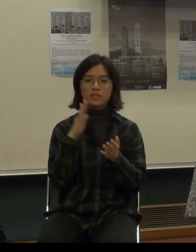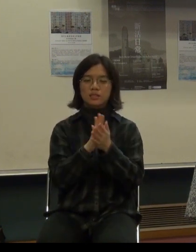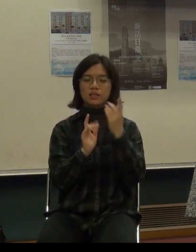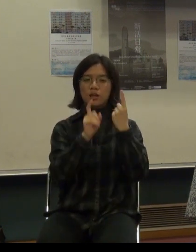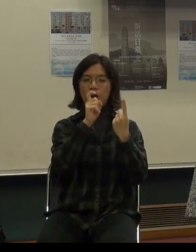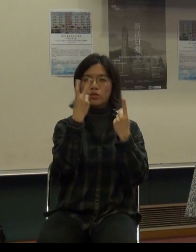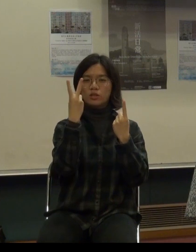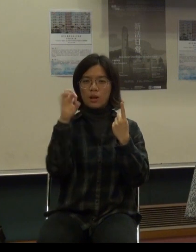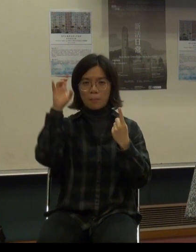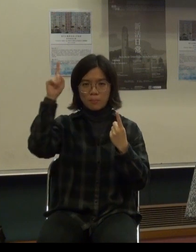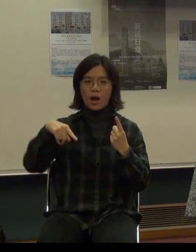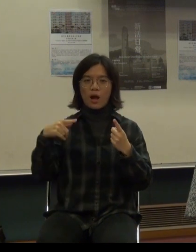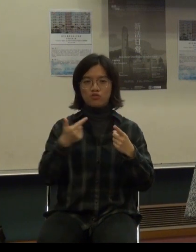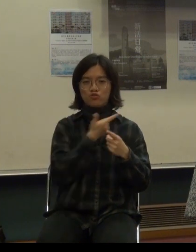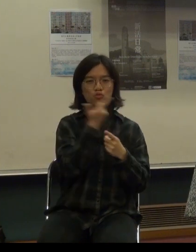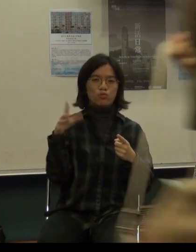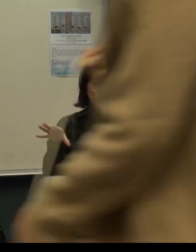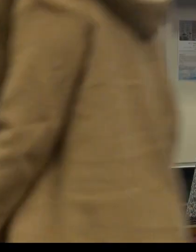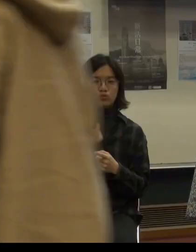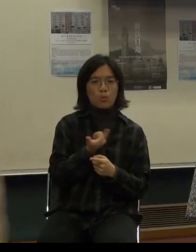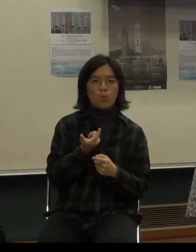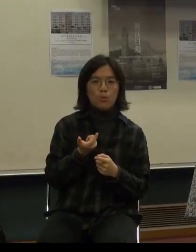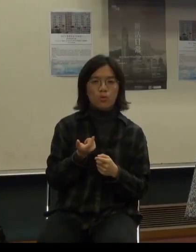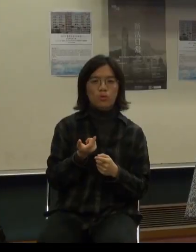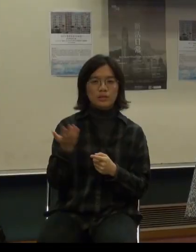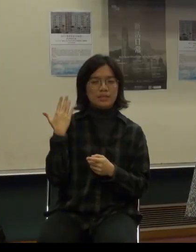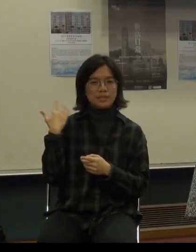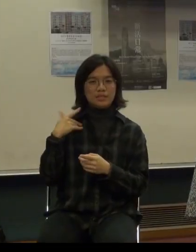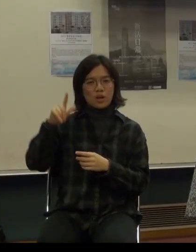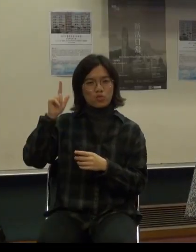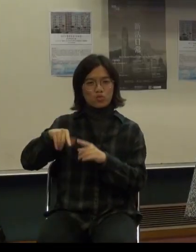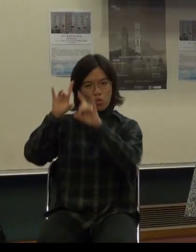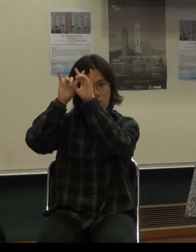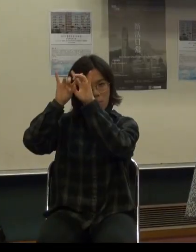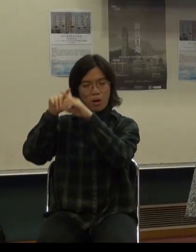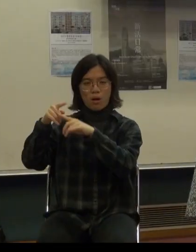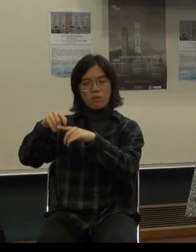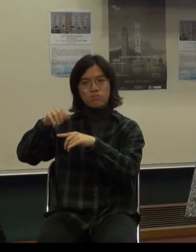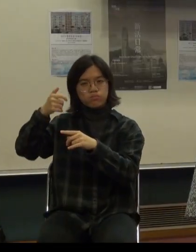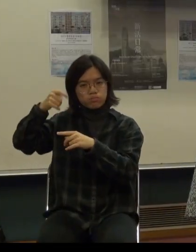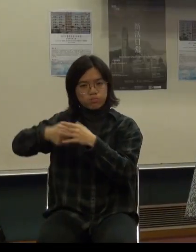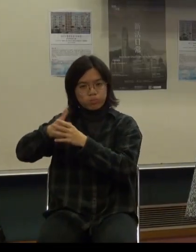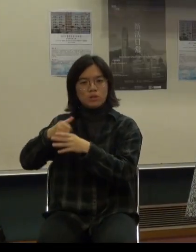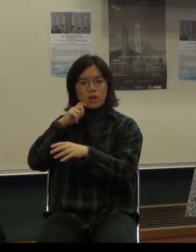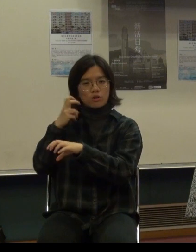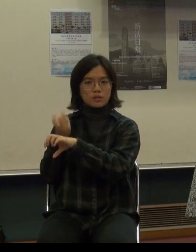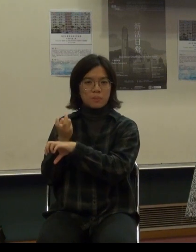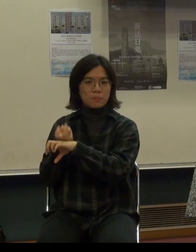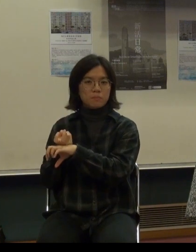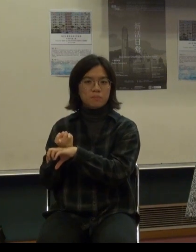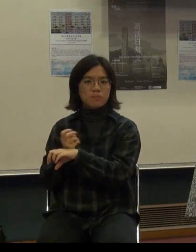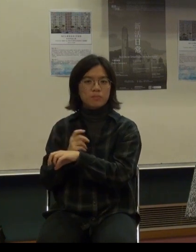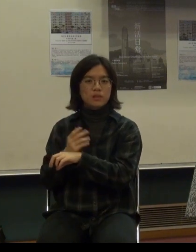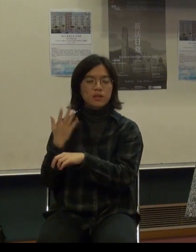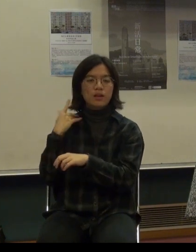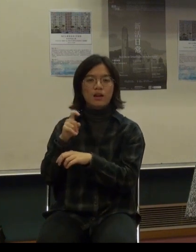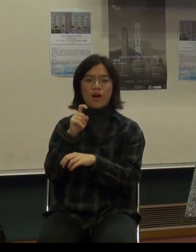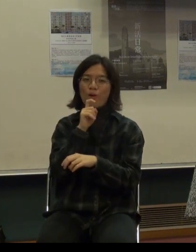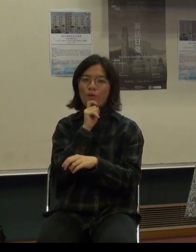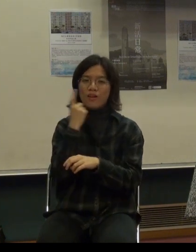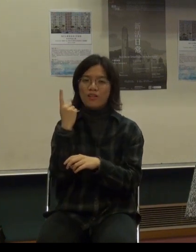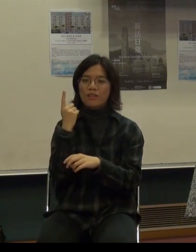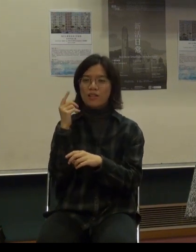才是大規模地應用。其實呢石屎是當時古羅馬已經發明了的。我們看到古羅馬現在那個萬神殿呢，即是圓形那個，